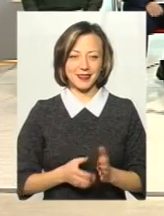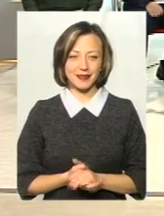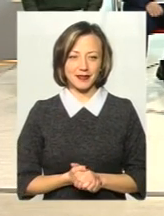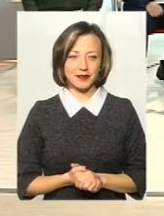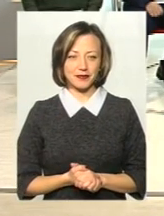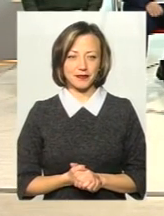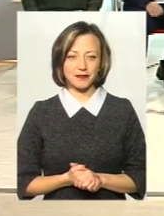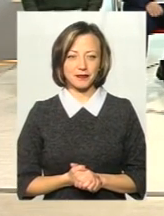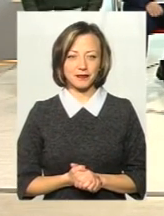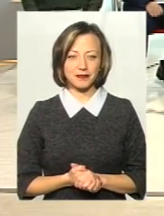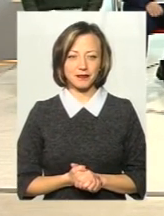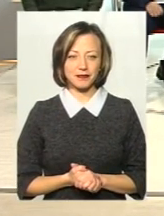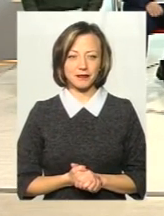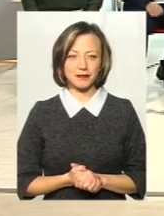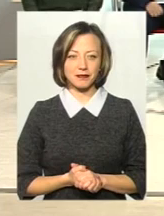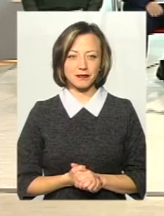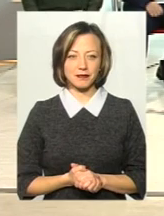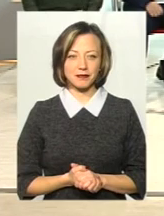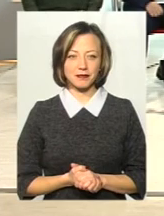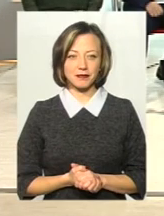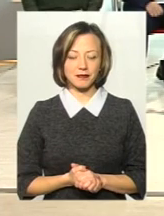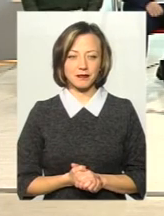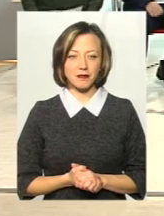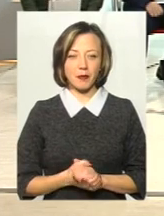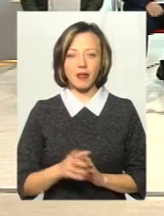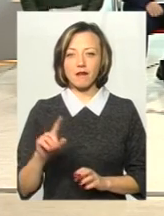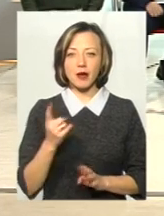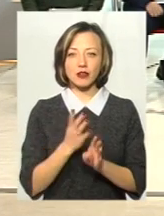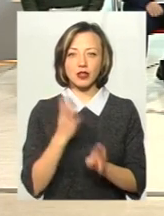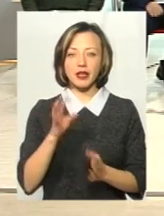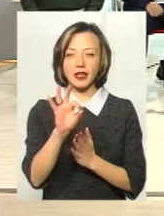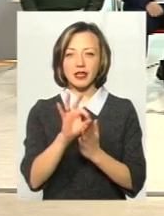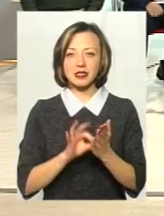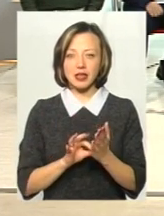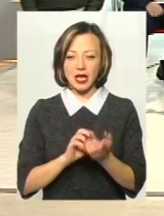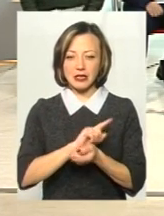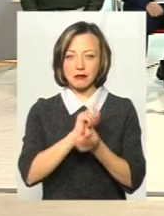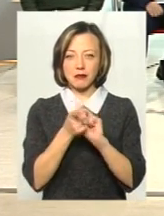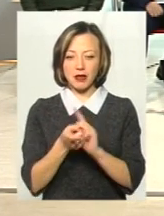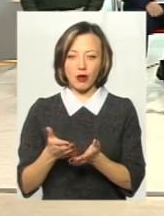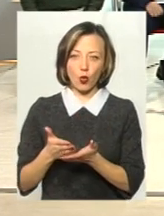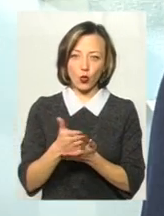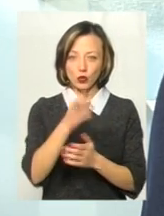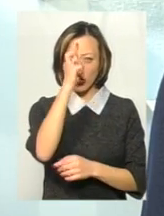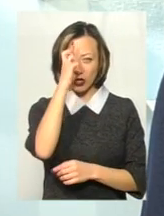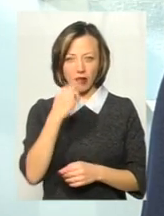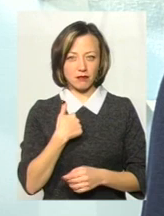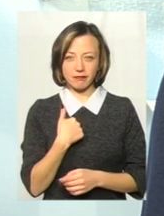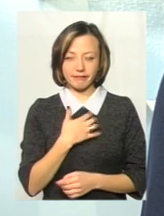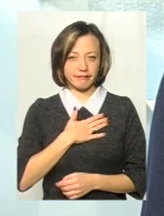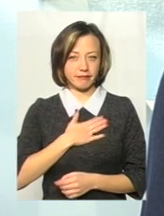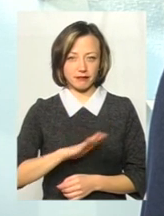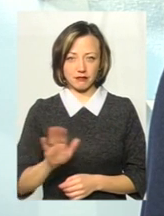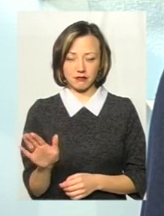першу чергу, так як вже колега сказав, різка зміна курсу держави, знову ж таки, не влаштовувала.